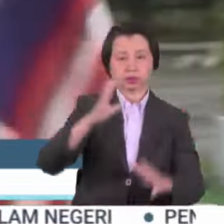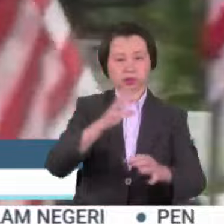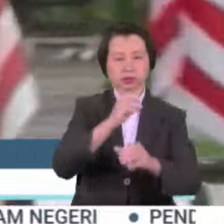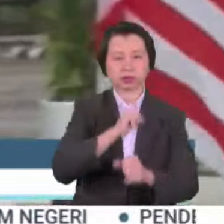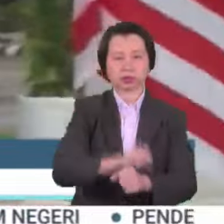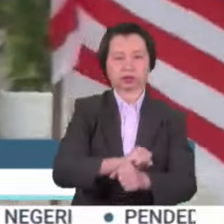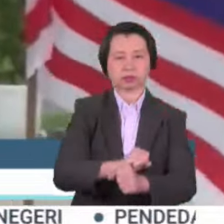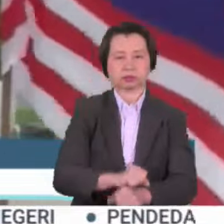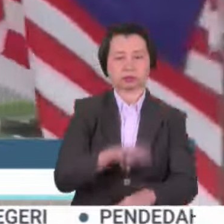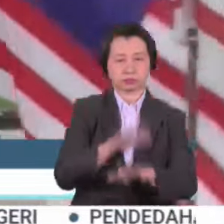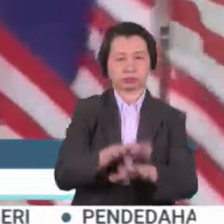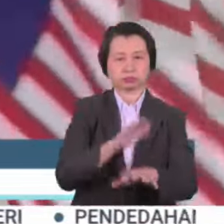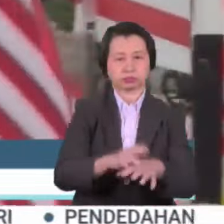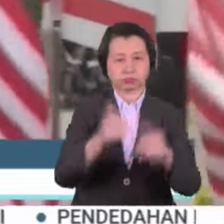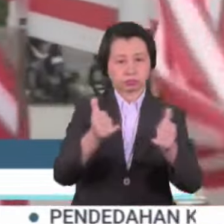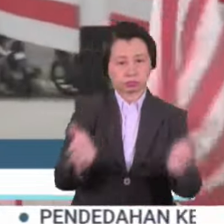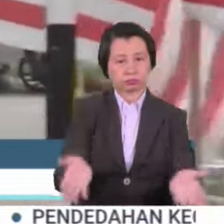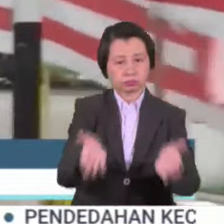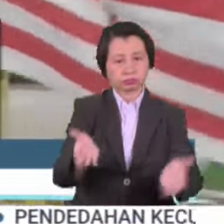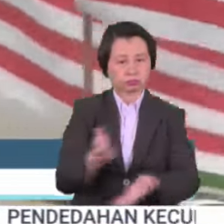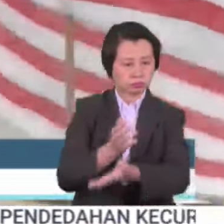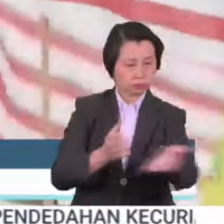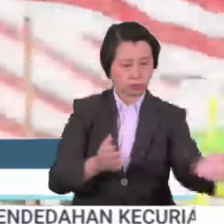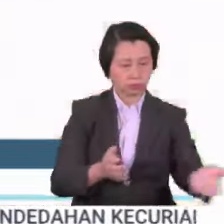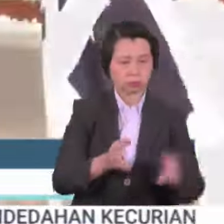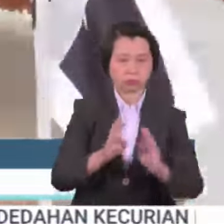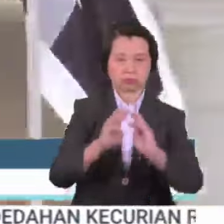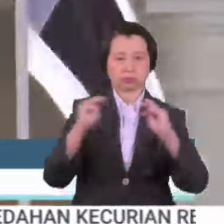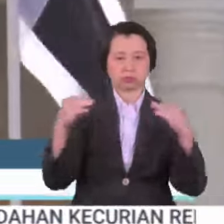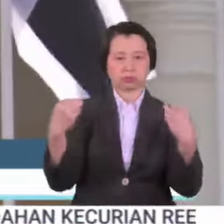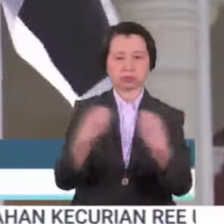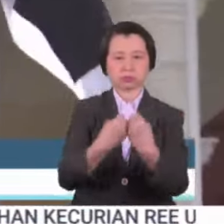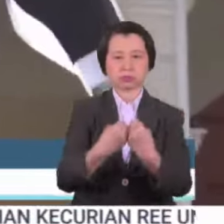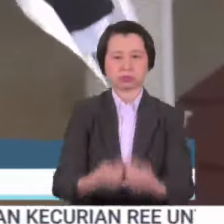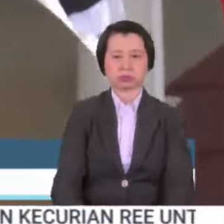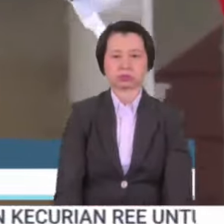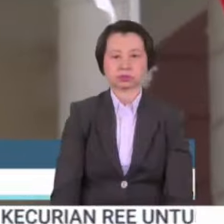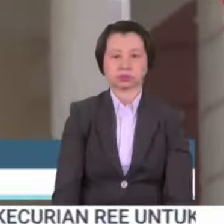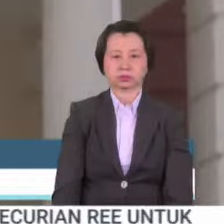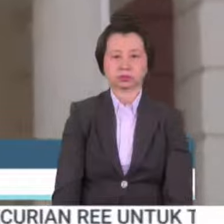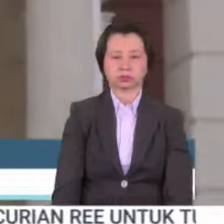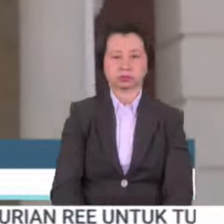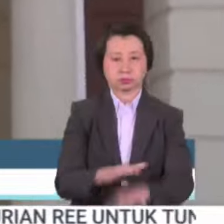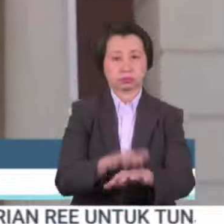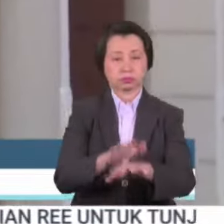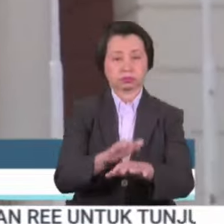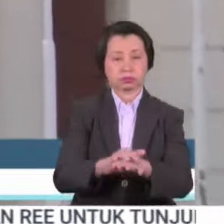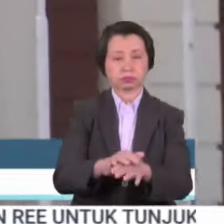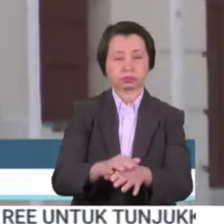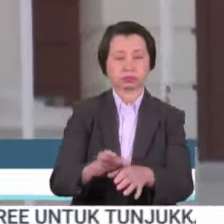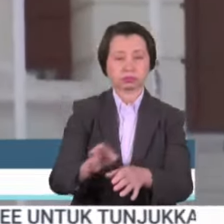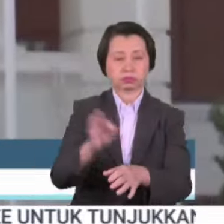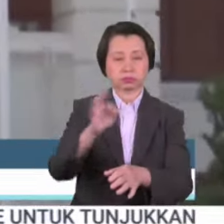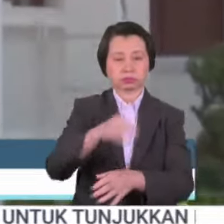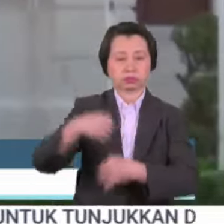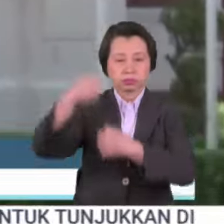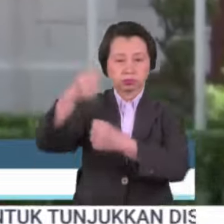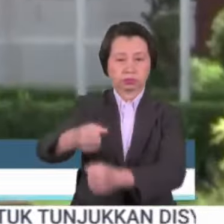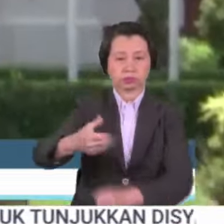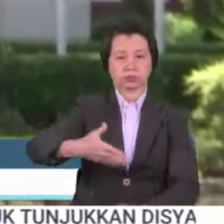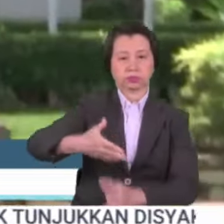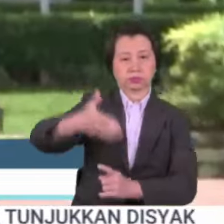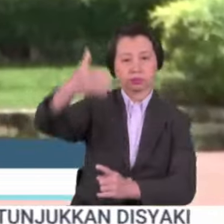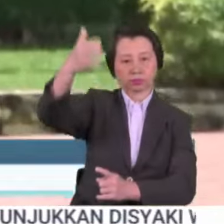mendapat sambutan amat menggalakkan dalam kalangan masyarakat. Ayo semarakkan Bulan Kebangsaan dengan kibarkan Jalur